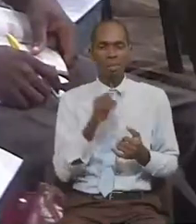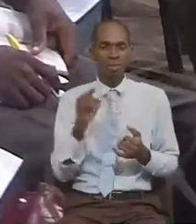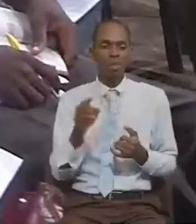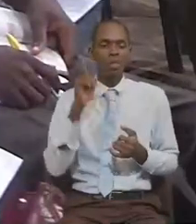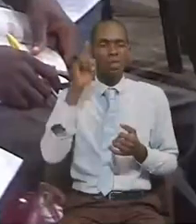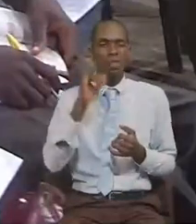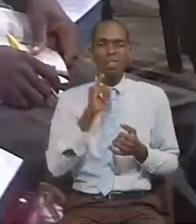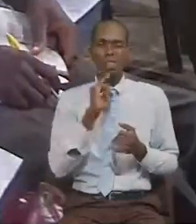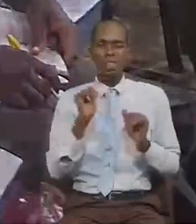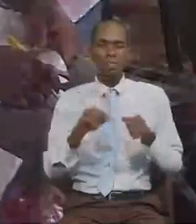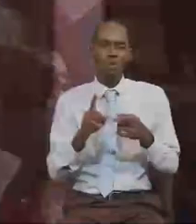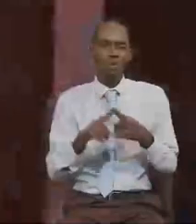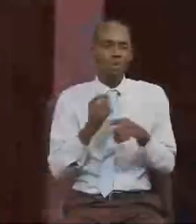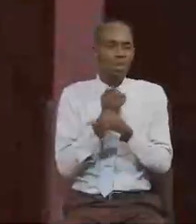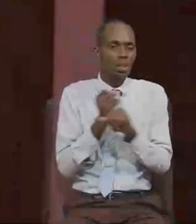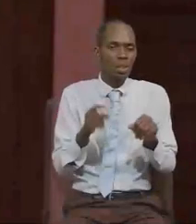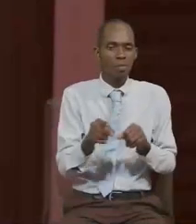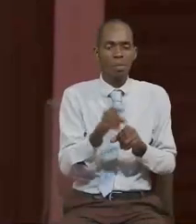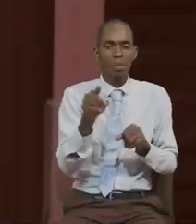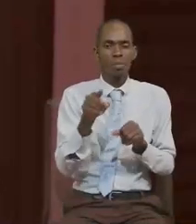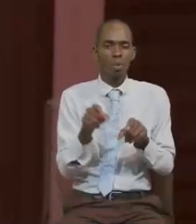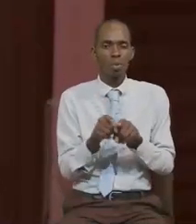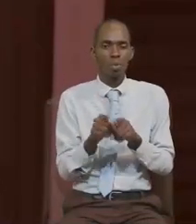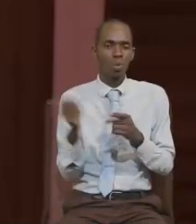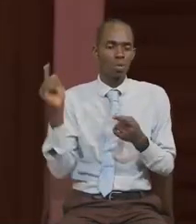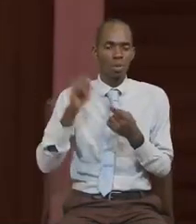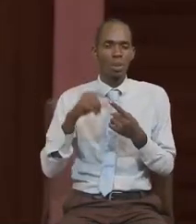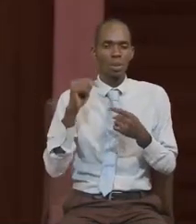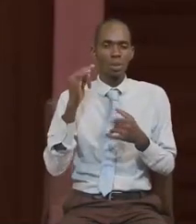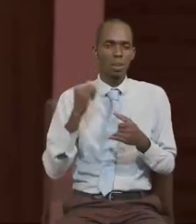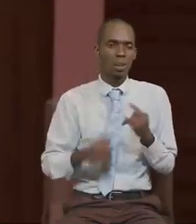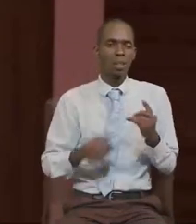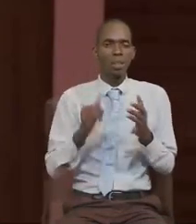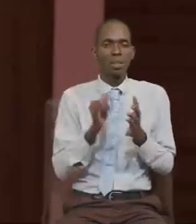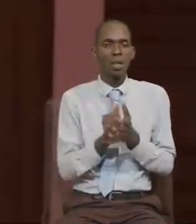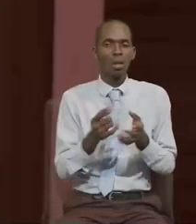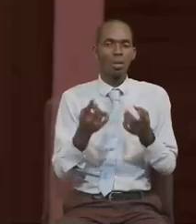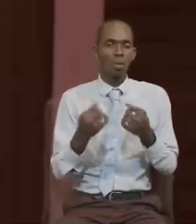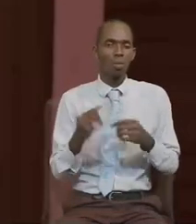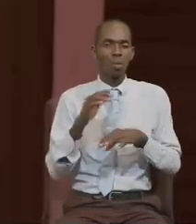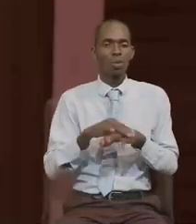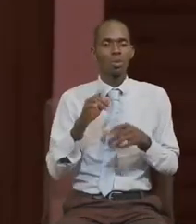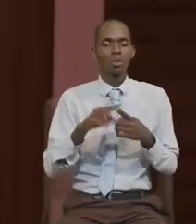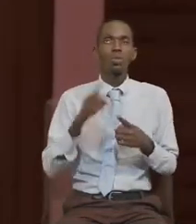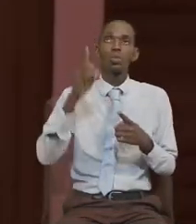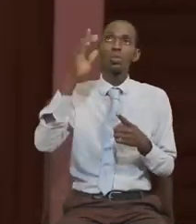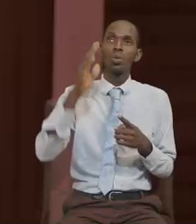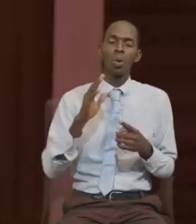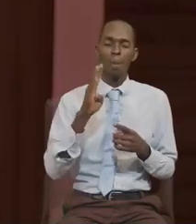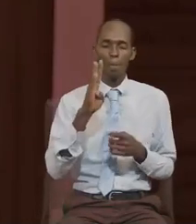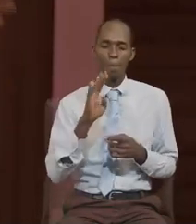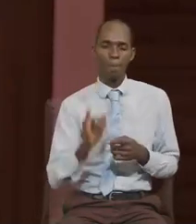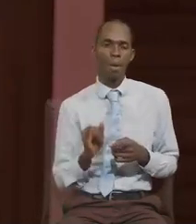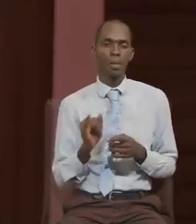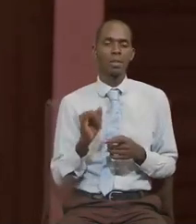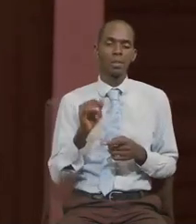parfaitement ceux qui s'approchent de Dieu par lui. Mais tu dois venir. Ceux